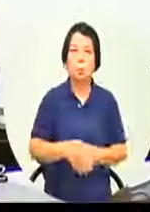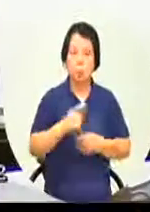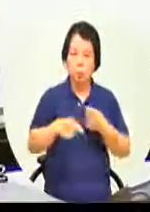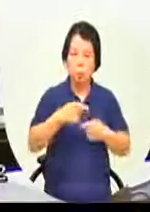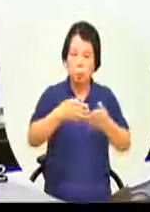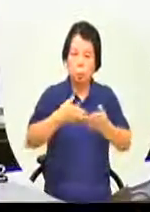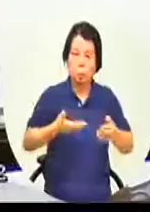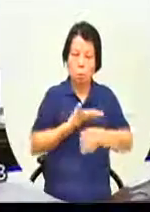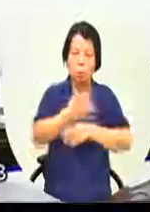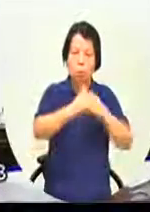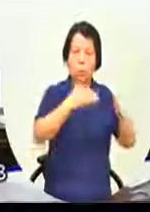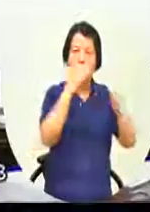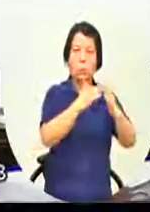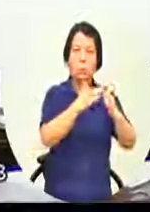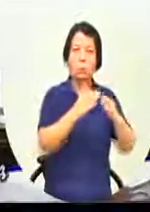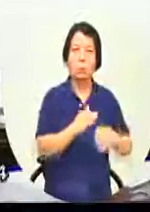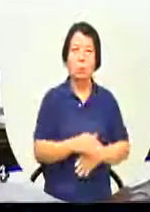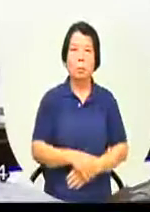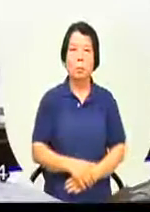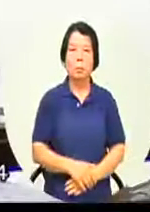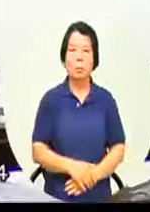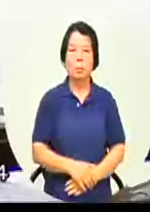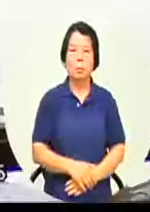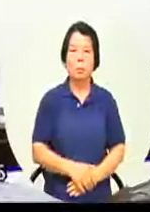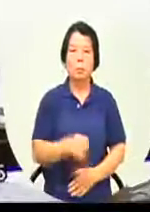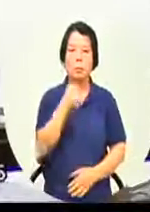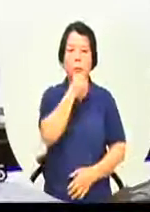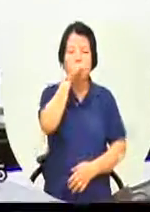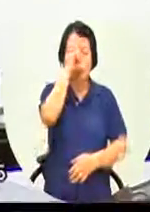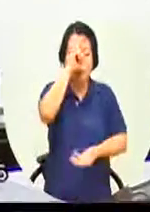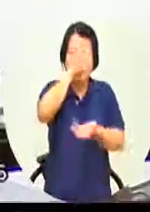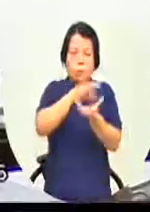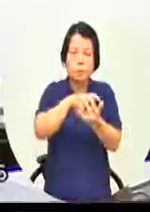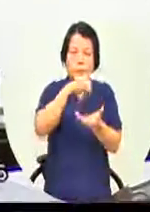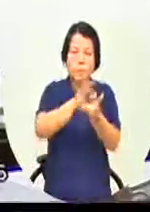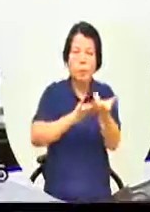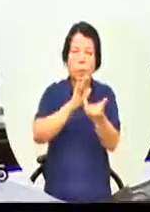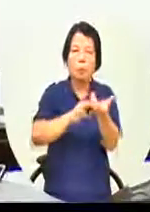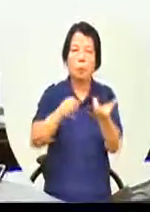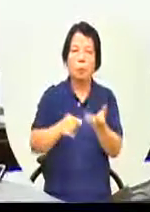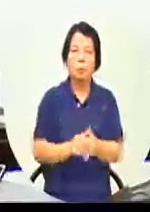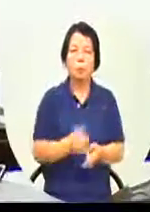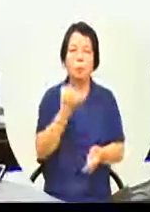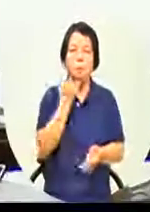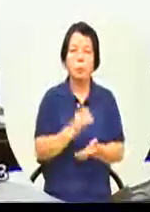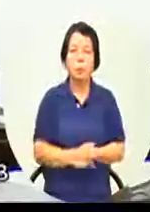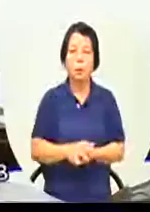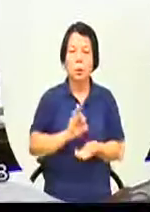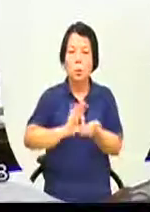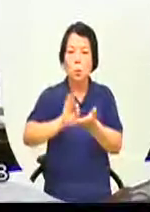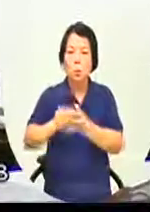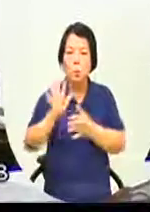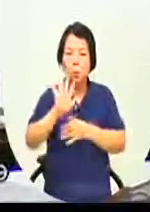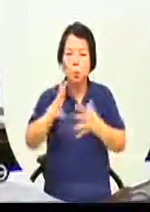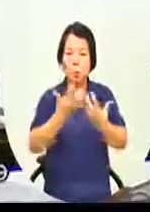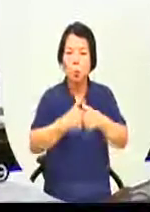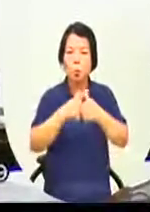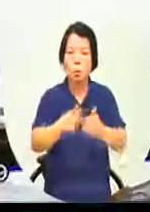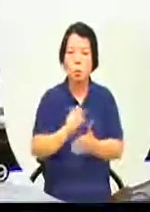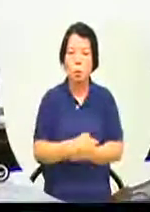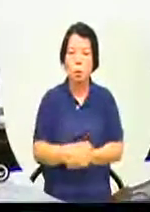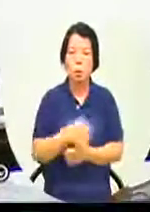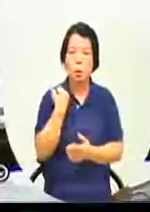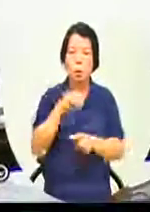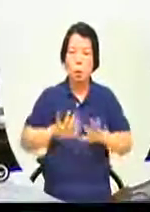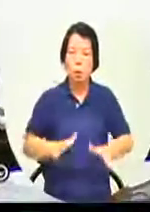我们学校的这个营养午餐的这个能够用有机的，然后用有机的用在地的